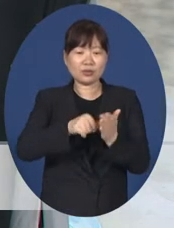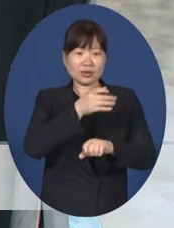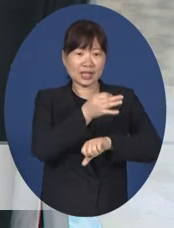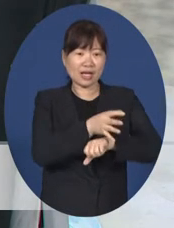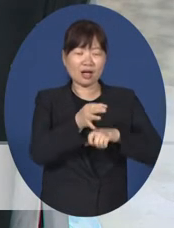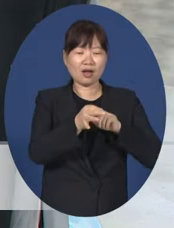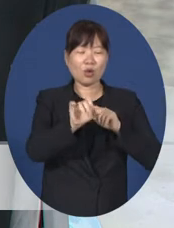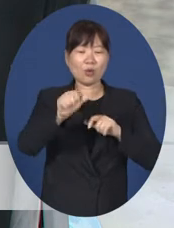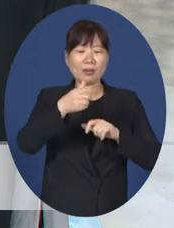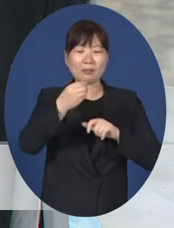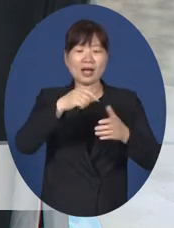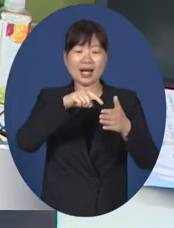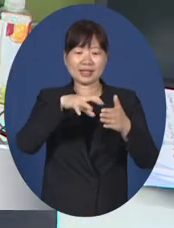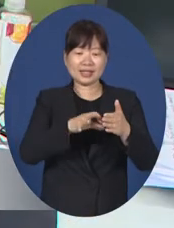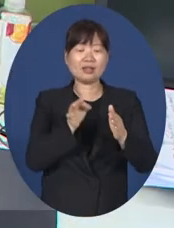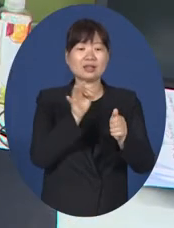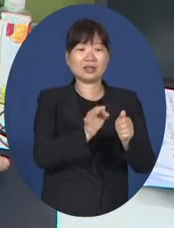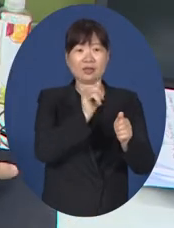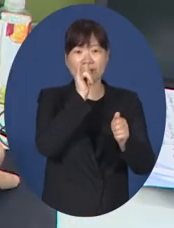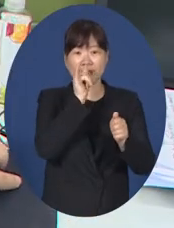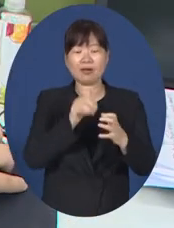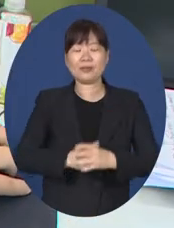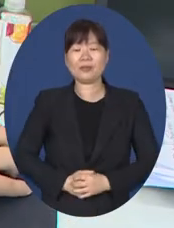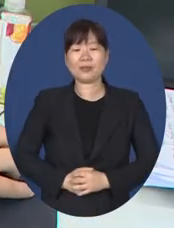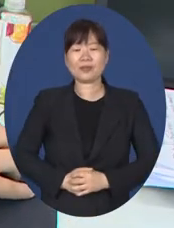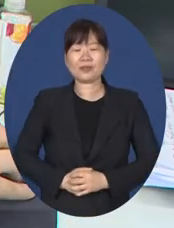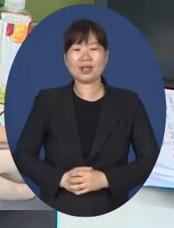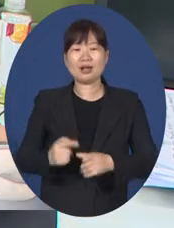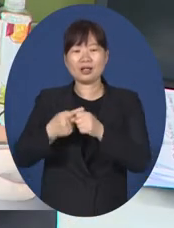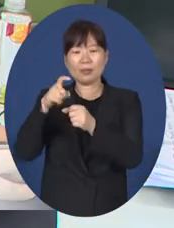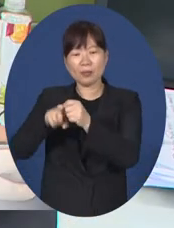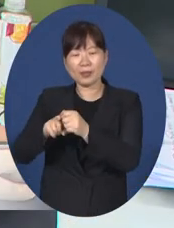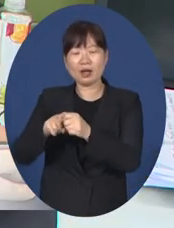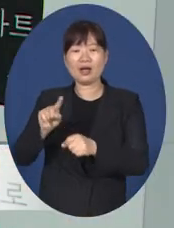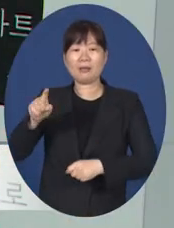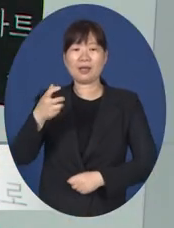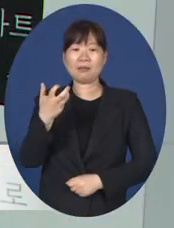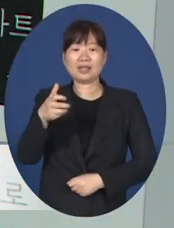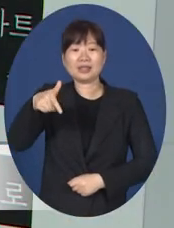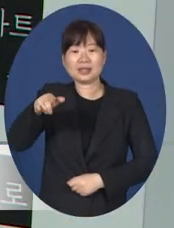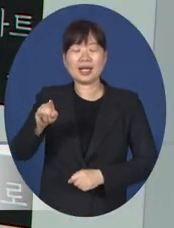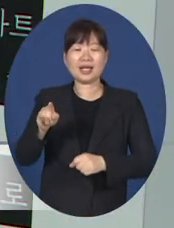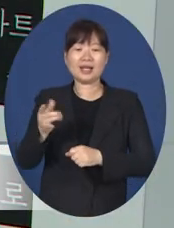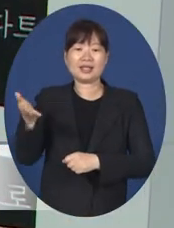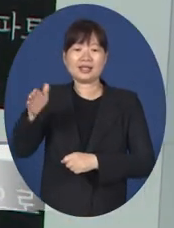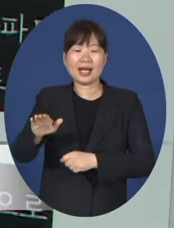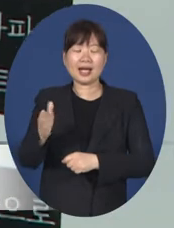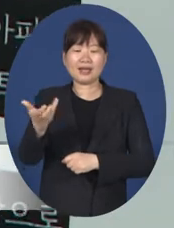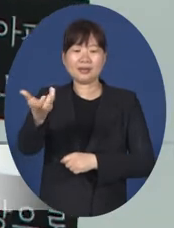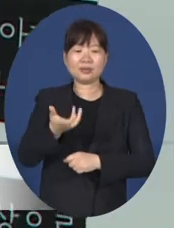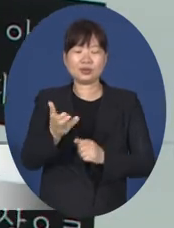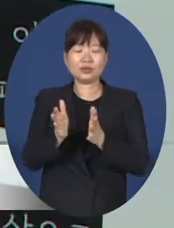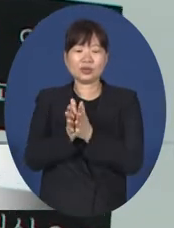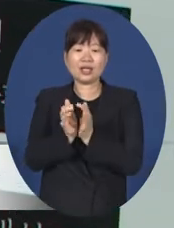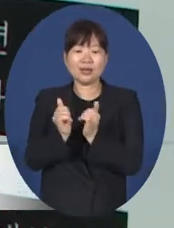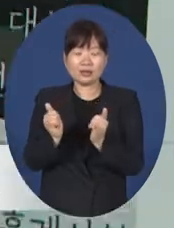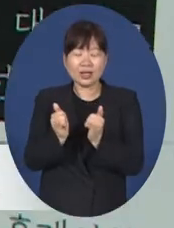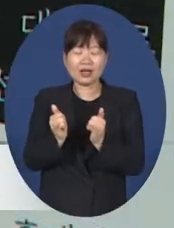구매비를 500만 원 내에서 지원하는 겁니다. 당초 지난해 목표치는 180개소였는데 입주민들의 호응이